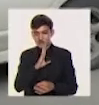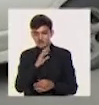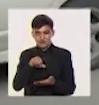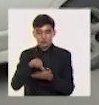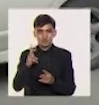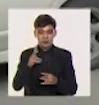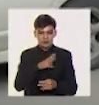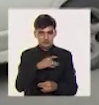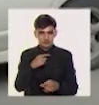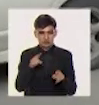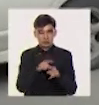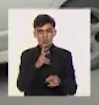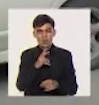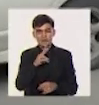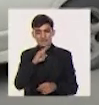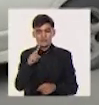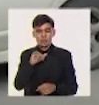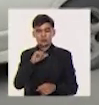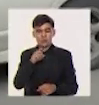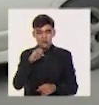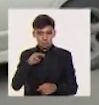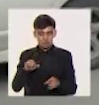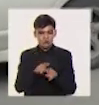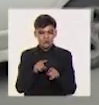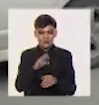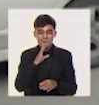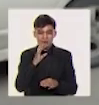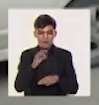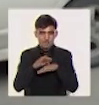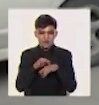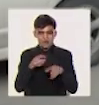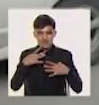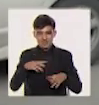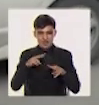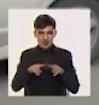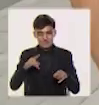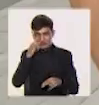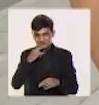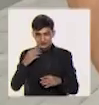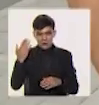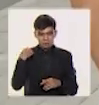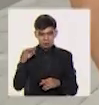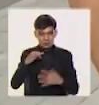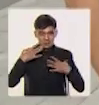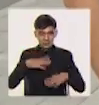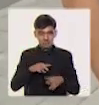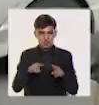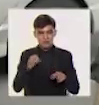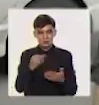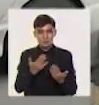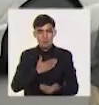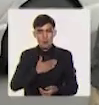намысыз еркектердің қатарына жатқызамын. Себебі атам заманда ер азамат ешқашанда қызды ұзатпаған. Ондай салтымызда да дәстүрімізде де жоқ. Менің әйелімді